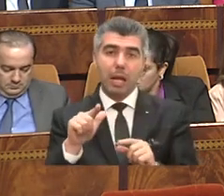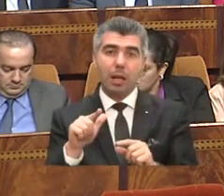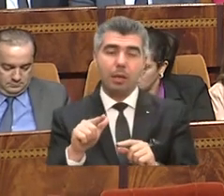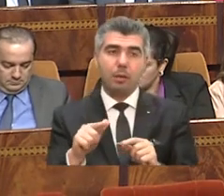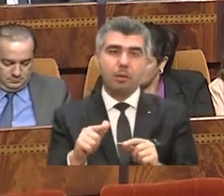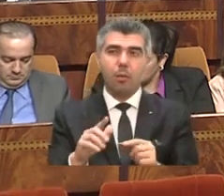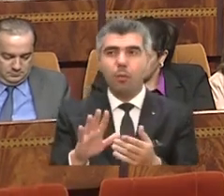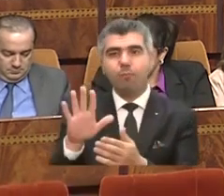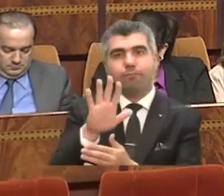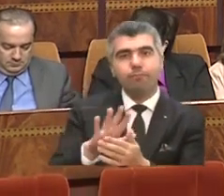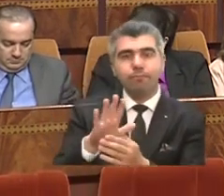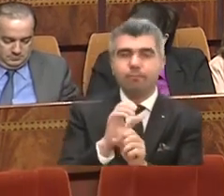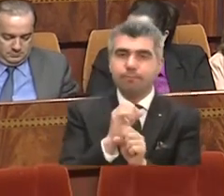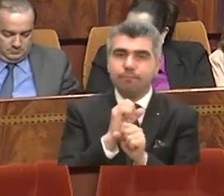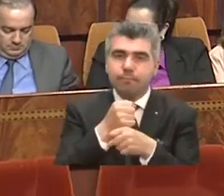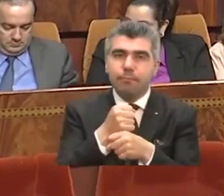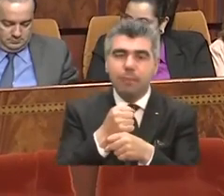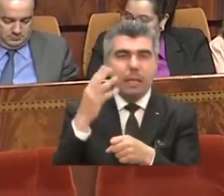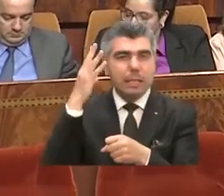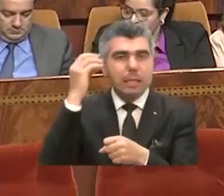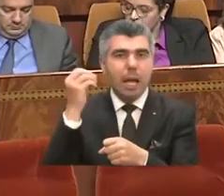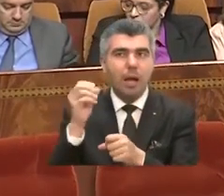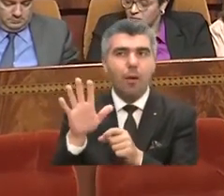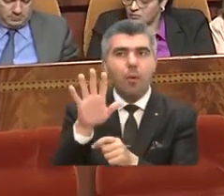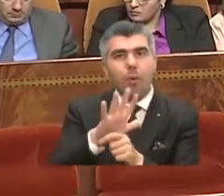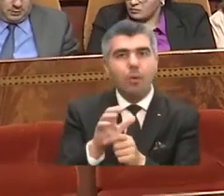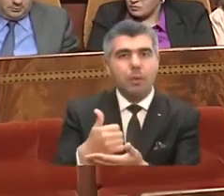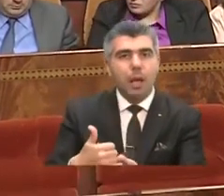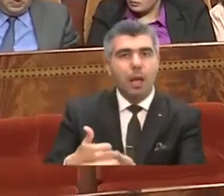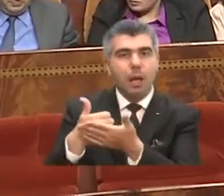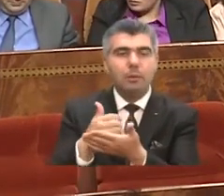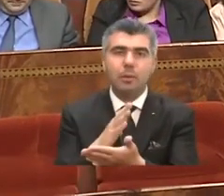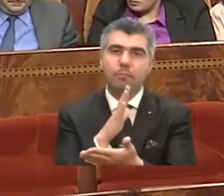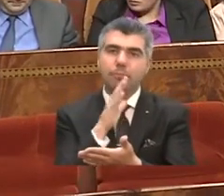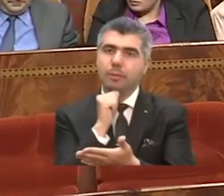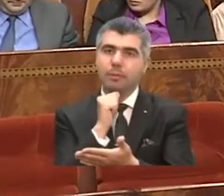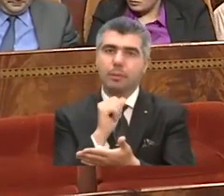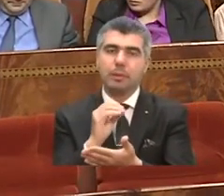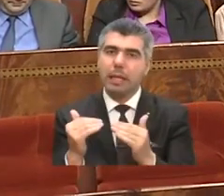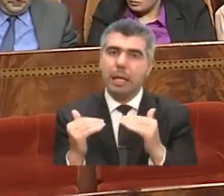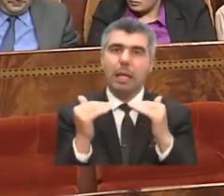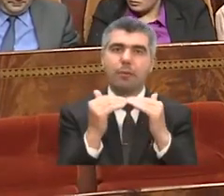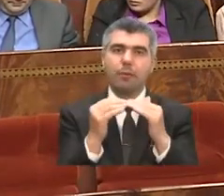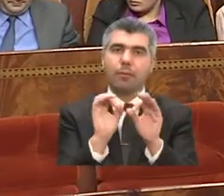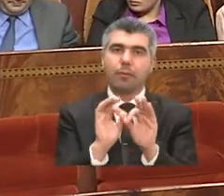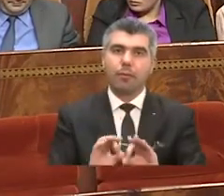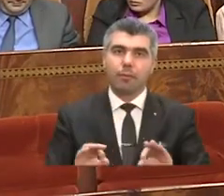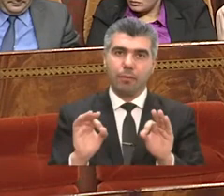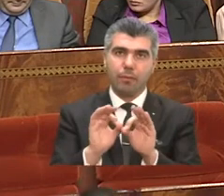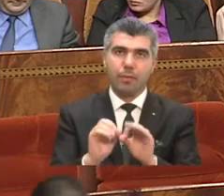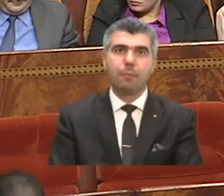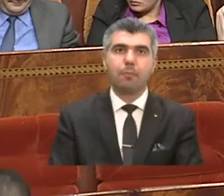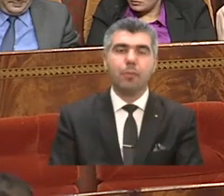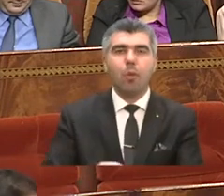كيعيشوا في صمت، كيعيشوا النسيان وكيعيشوا الاقصاء لانه ما كاينش فرص تكافؤ فرص العمل، وما كاينش راه